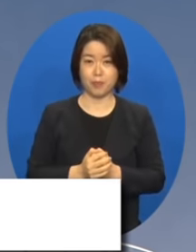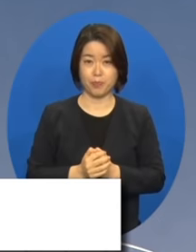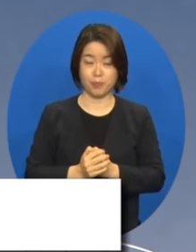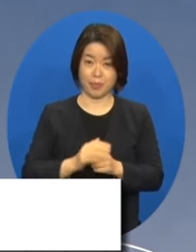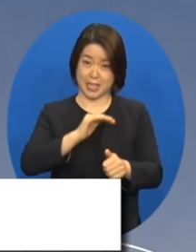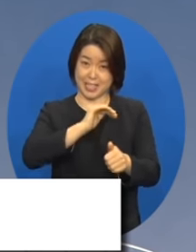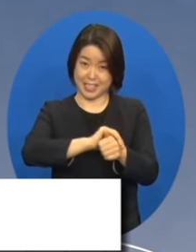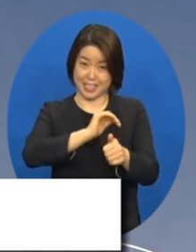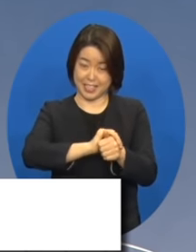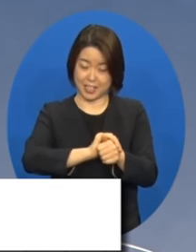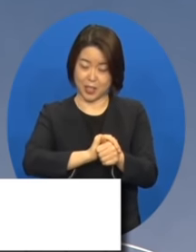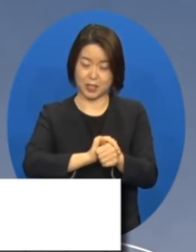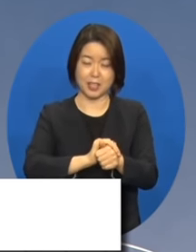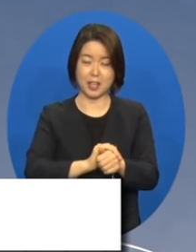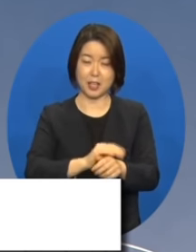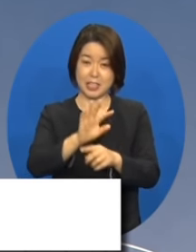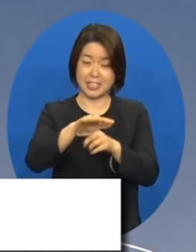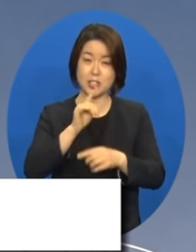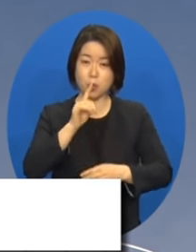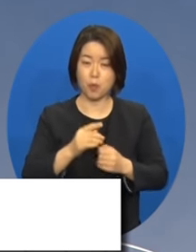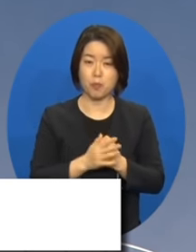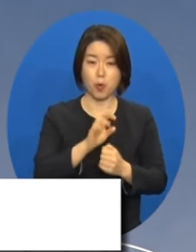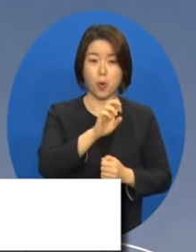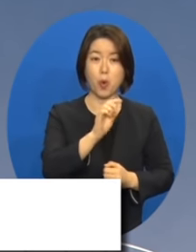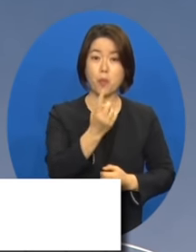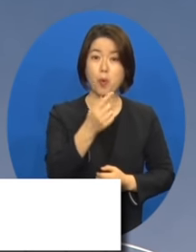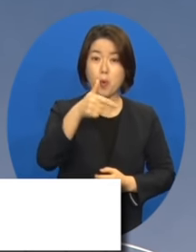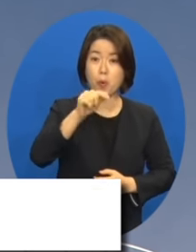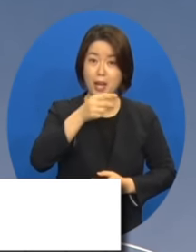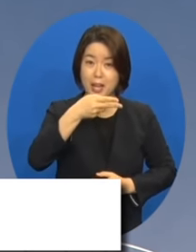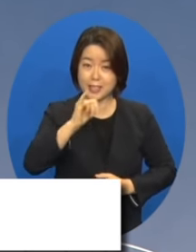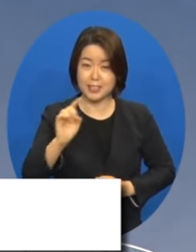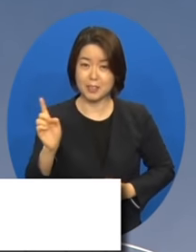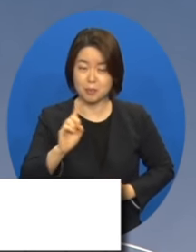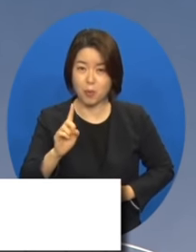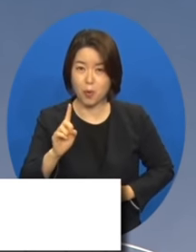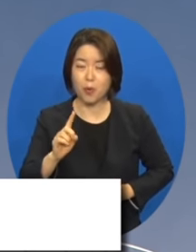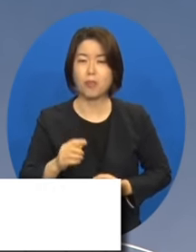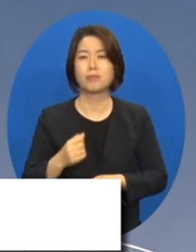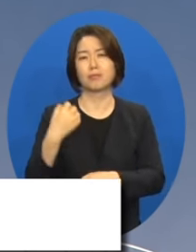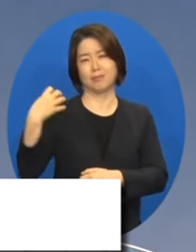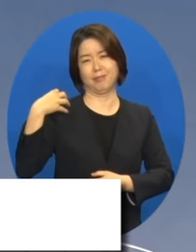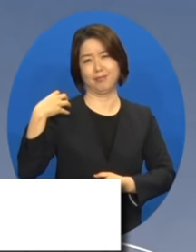사투리로 몫이 라는 말을 뭐 가지라고 그렇게 표현을 합니다